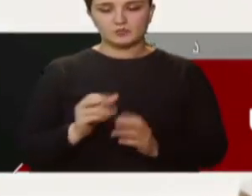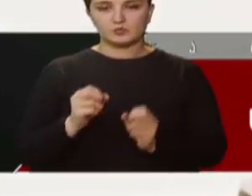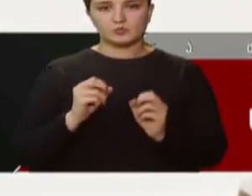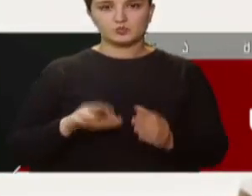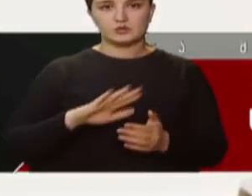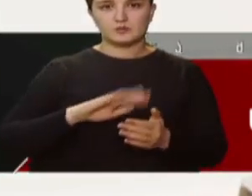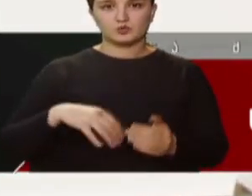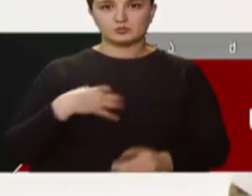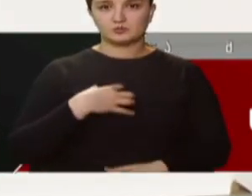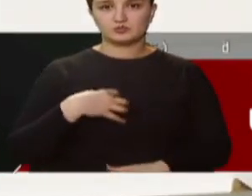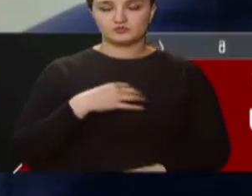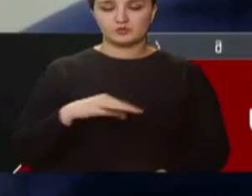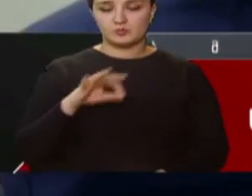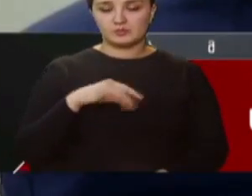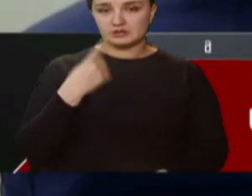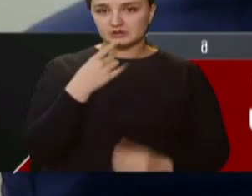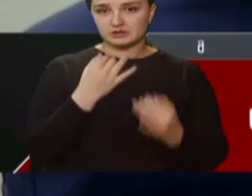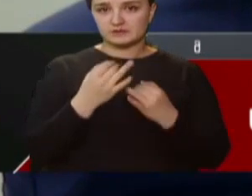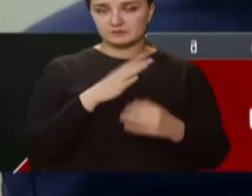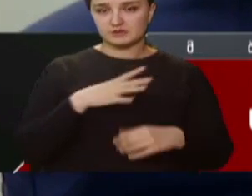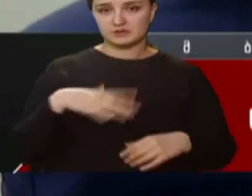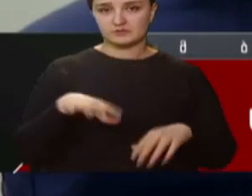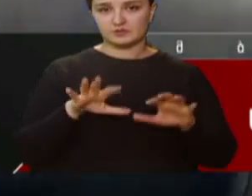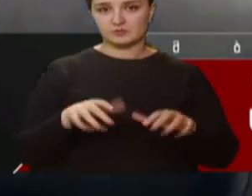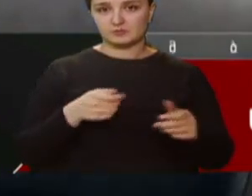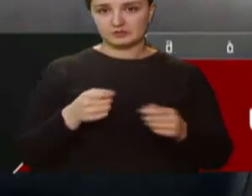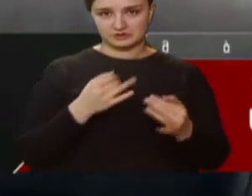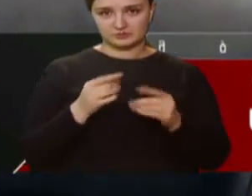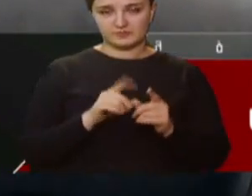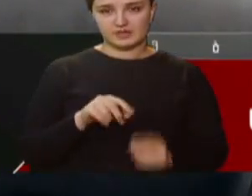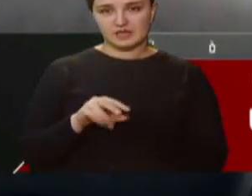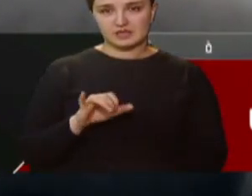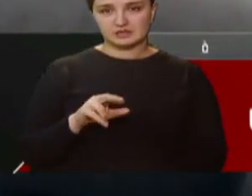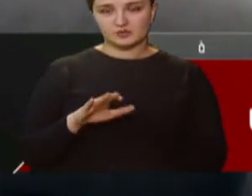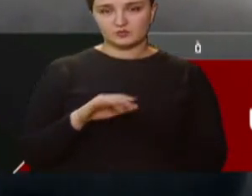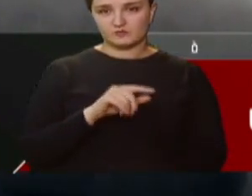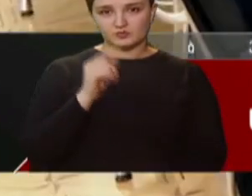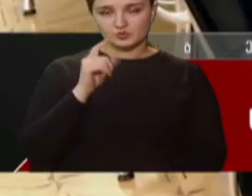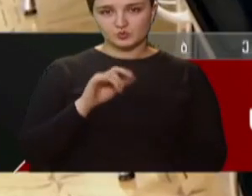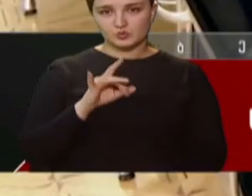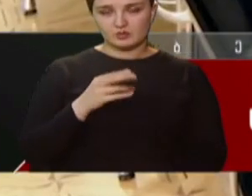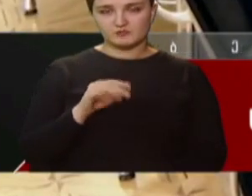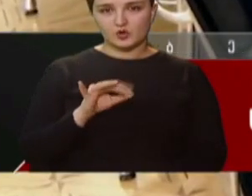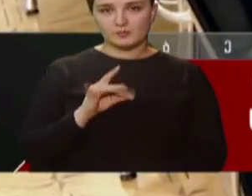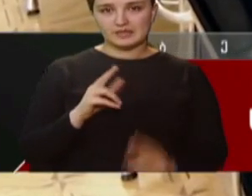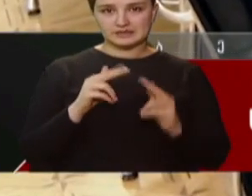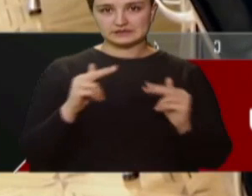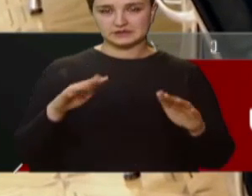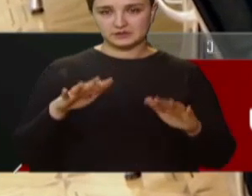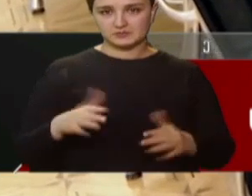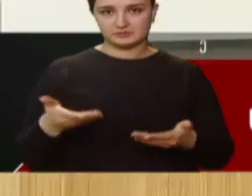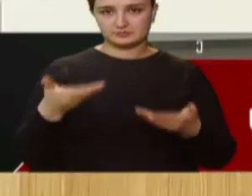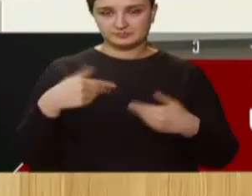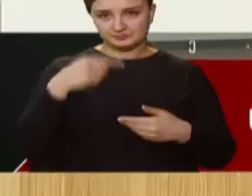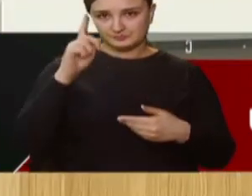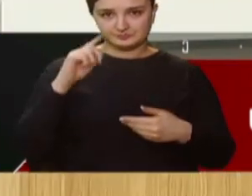უსაფრთხოების მნიშვნელობაზე გაკეთდა აქცენტი საქართველოს პრეზიდენტთან შეხვედრის დროსაც. ალი ასადოვ სალომე ზურაბიშვილმა ორბელიანების რეზიდენციაში უმასპინძლა.